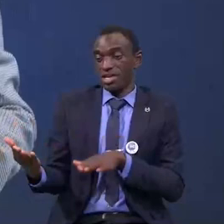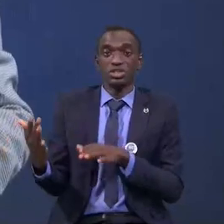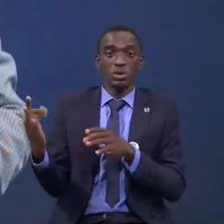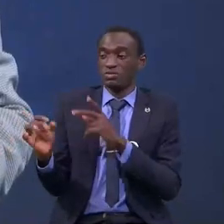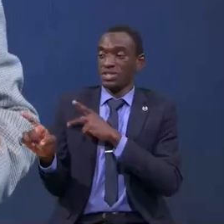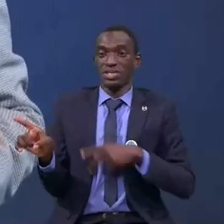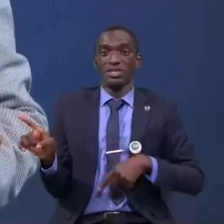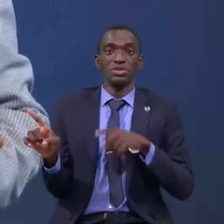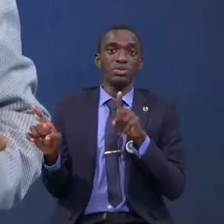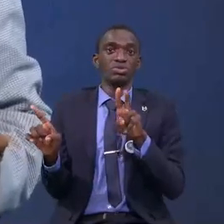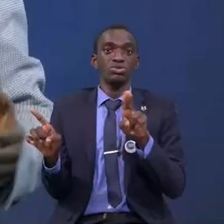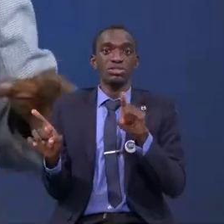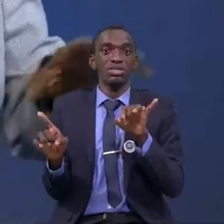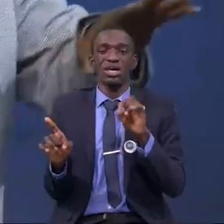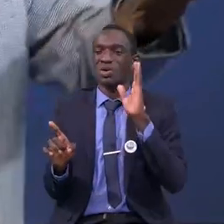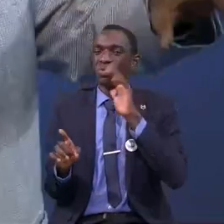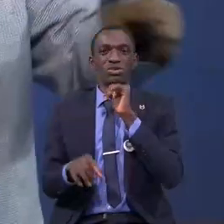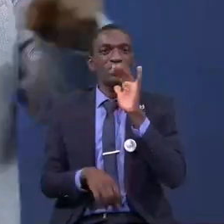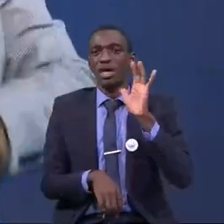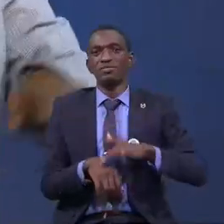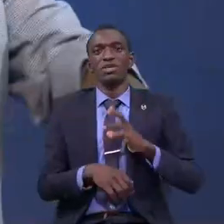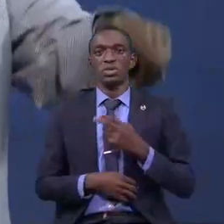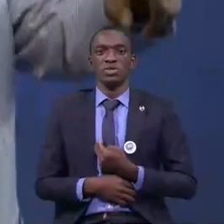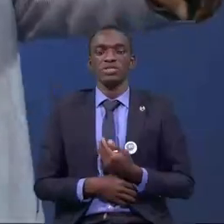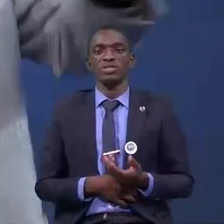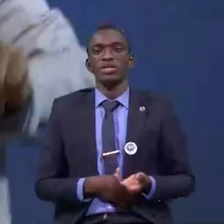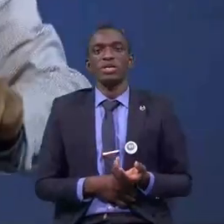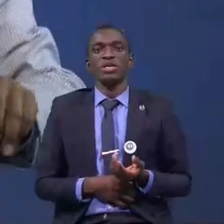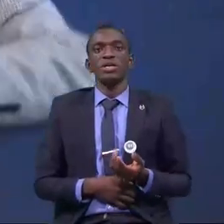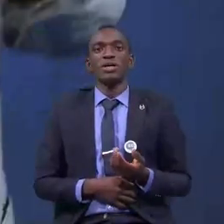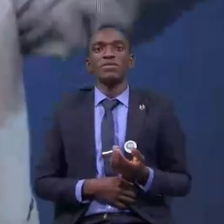la mort d'Ozias ne va pas nous ébranler.